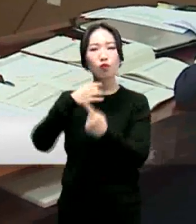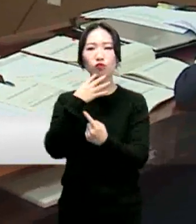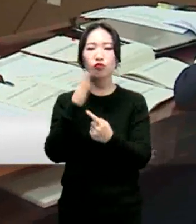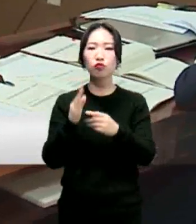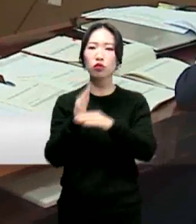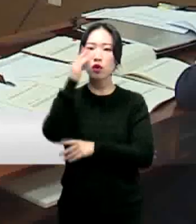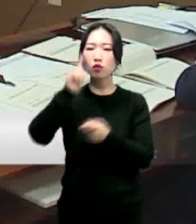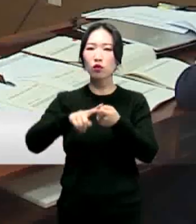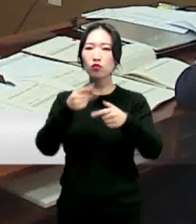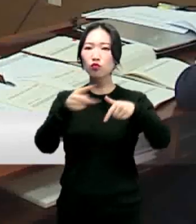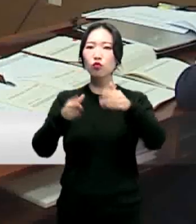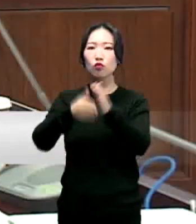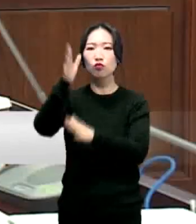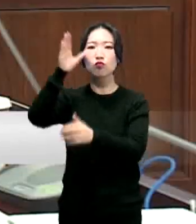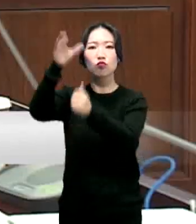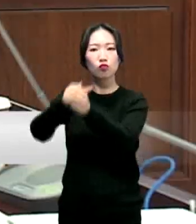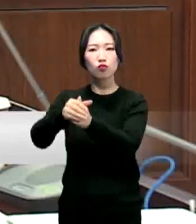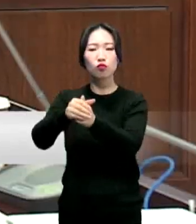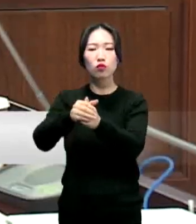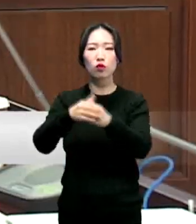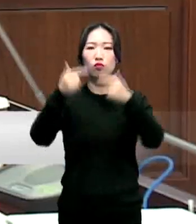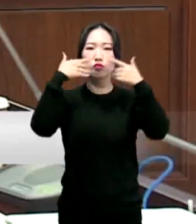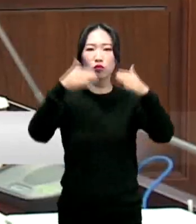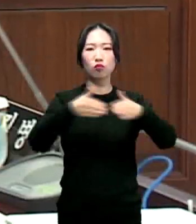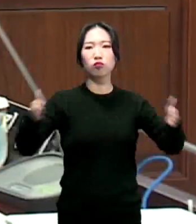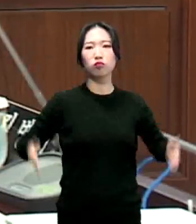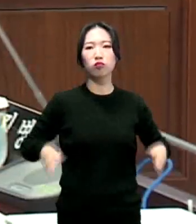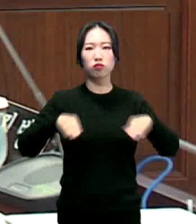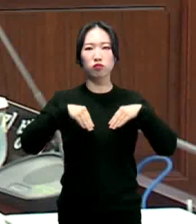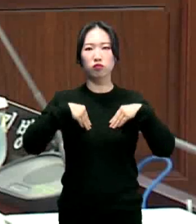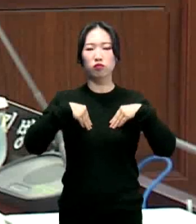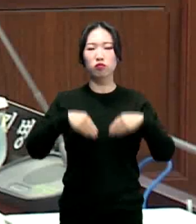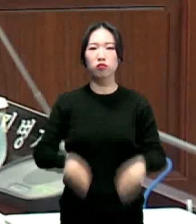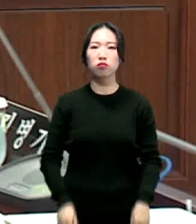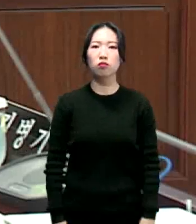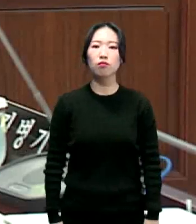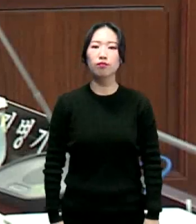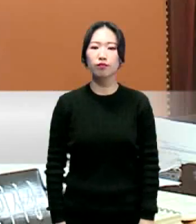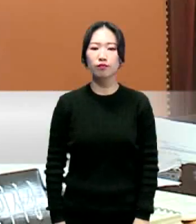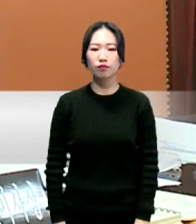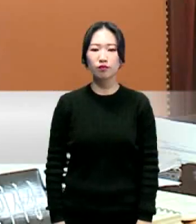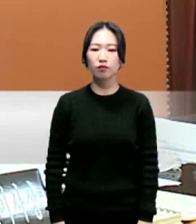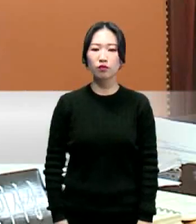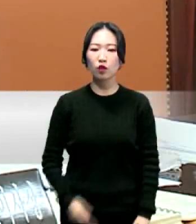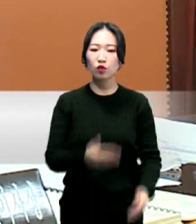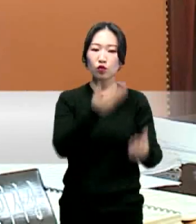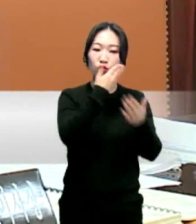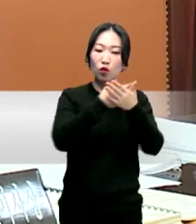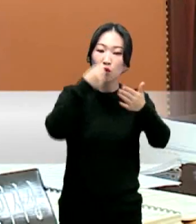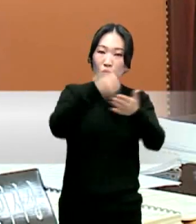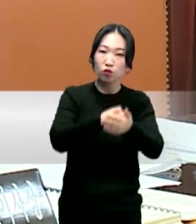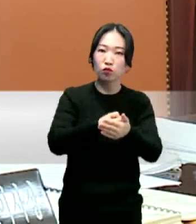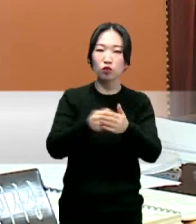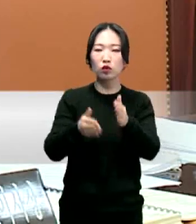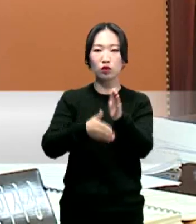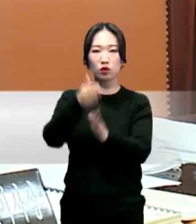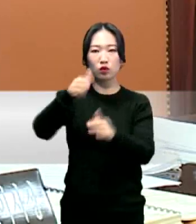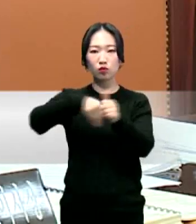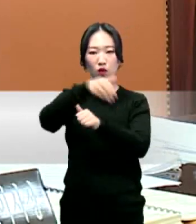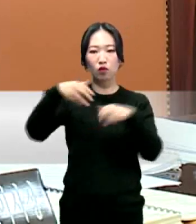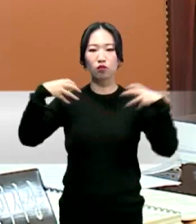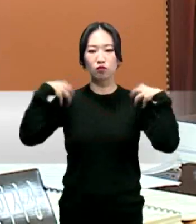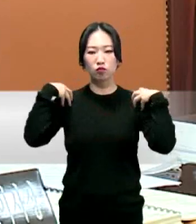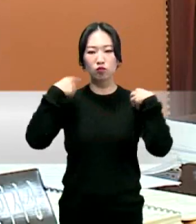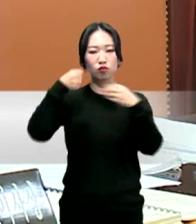이상은 인천시가 결정할 일이라며 분명히 선을 그었습니다. 중요한 결정은 시 환경을 산다 보고,